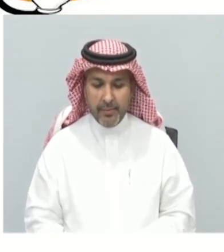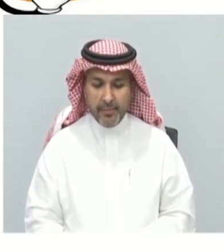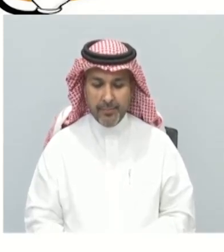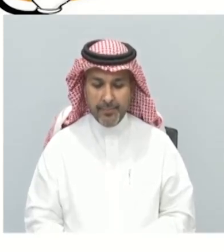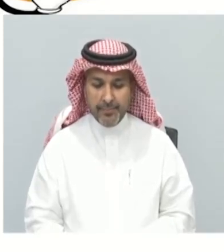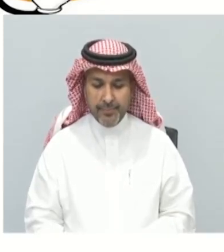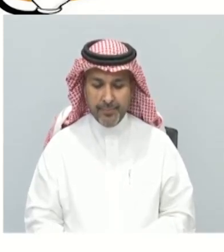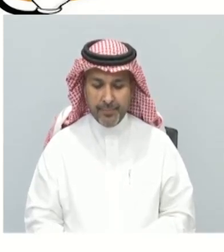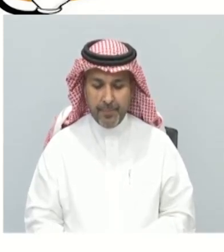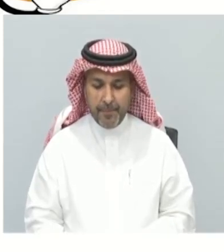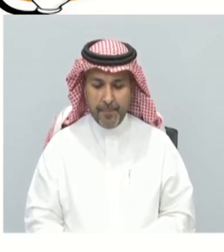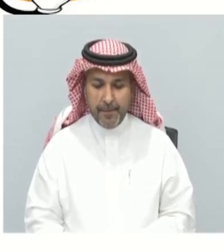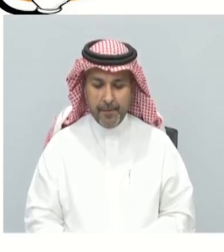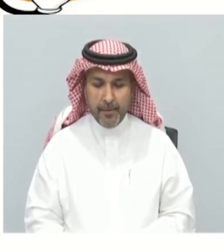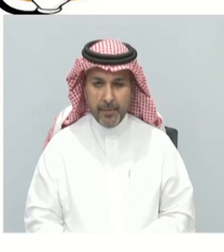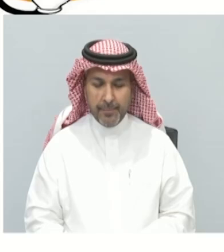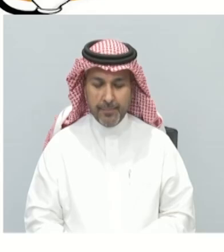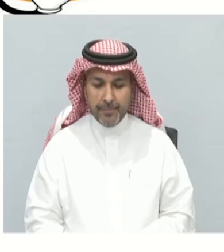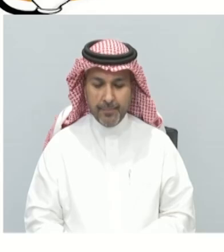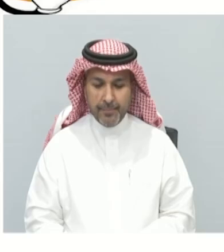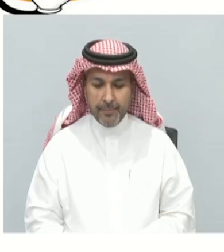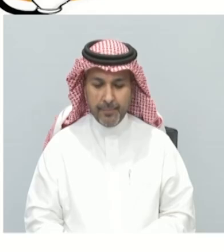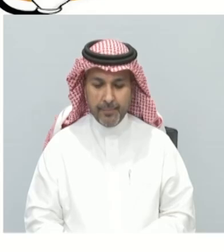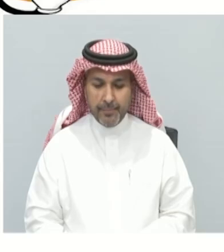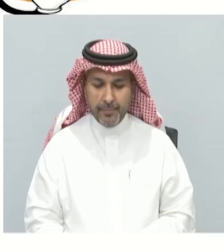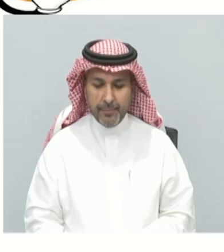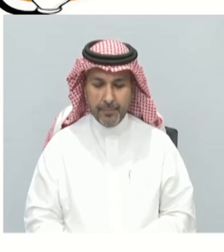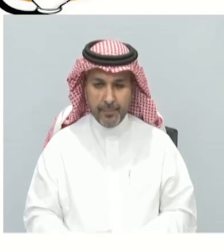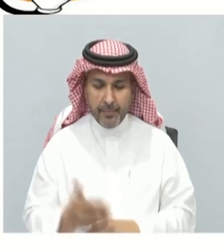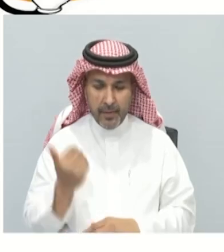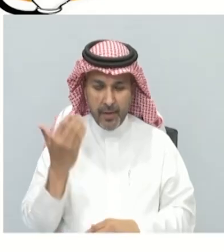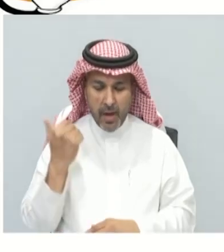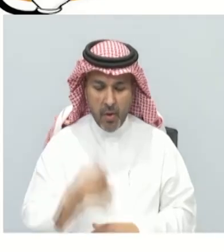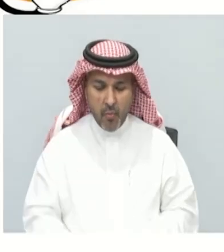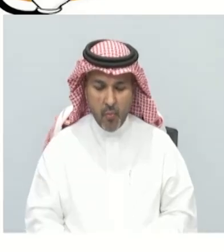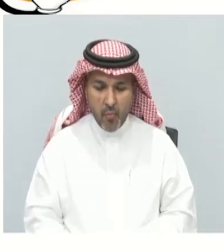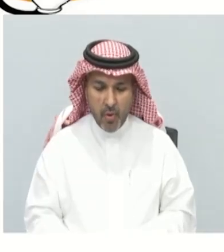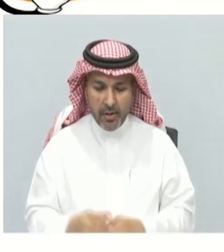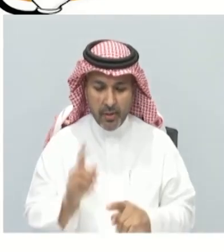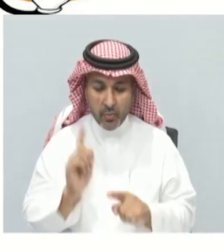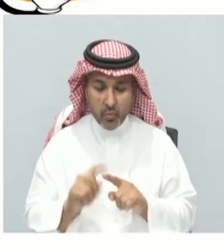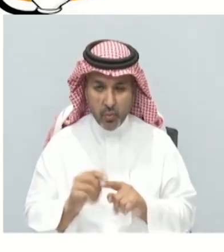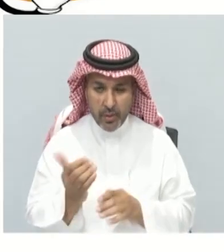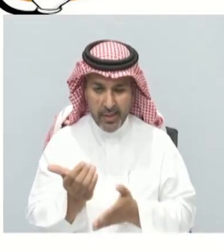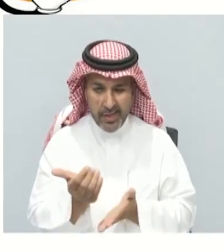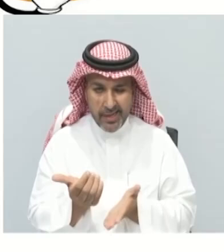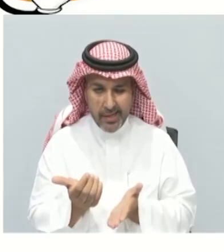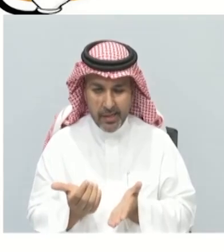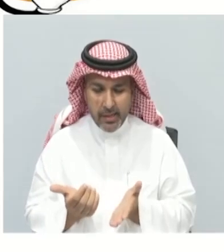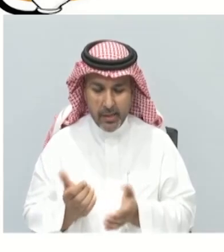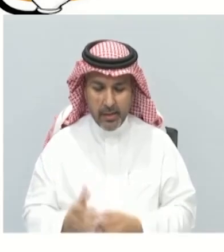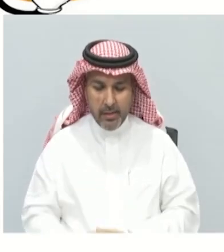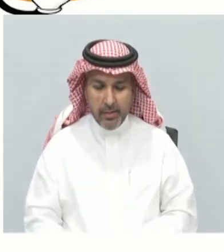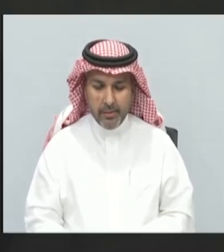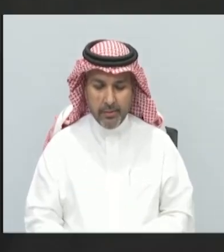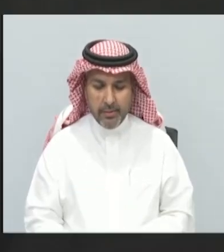يبطئ بما انه المسافات ك كبيره وبدات ماذا تقل تقل اذا السرعه عندي هنا ماذا تقل اذا هذا العداء في دي يريد